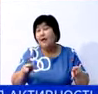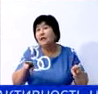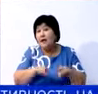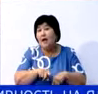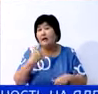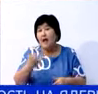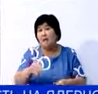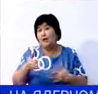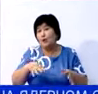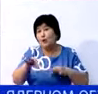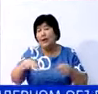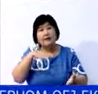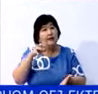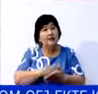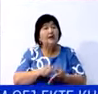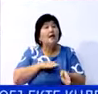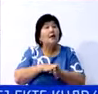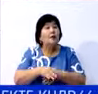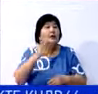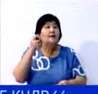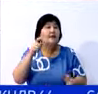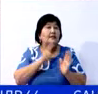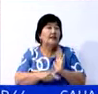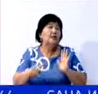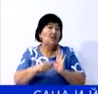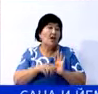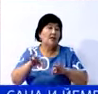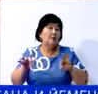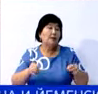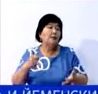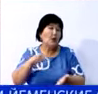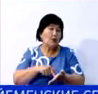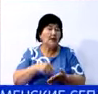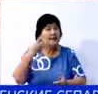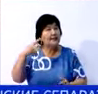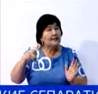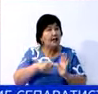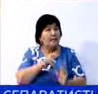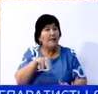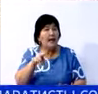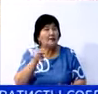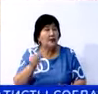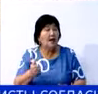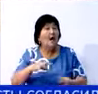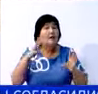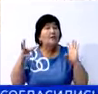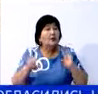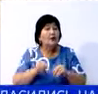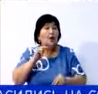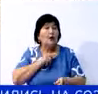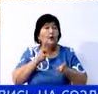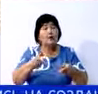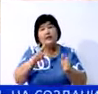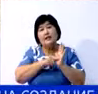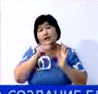в рамках дорожной карты занятости реализуется 276 проектов стоимостью 37 миллиардов тенге. В результате трудоустроено